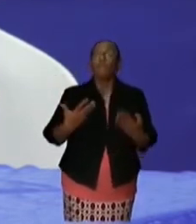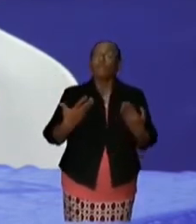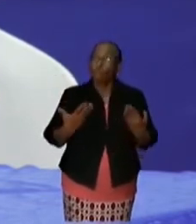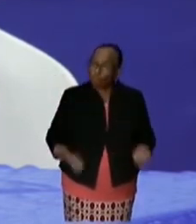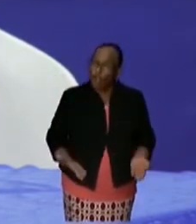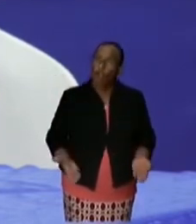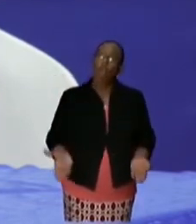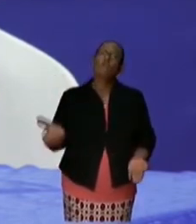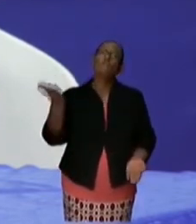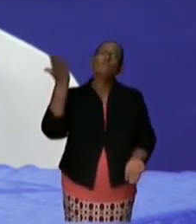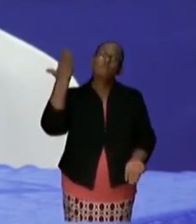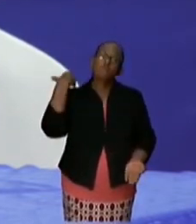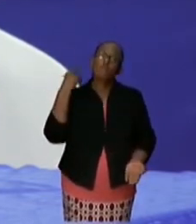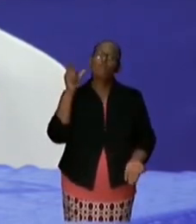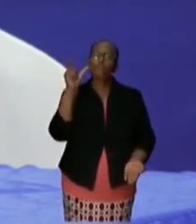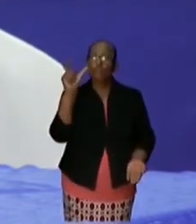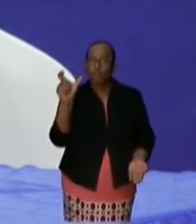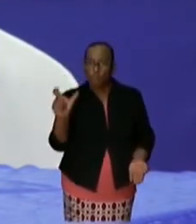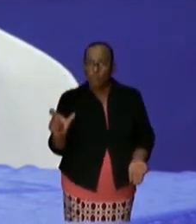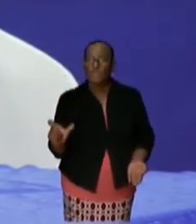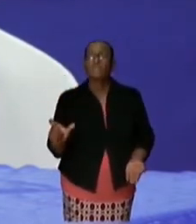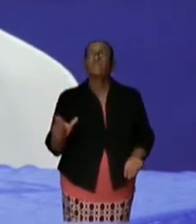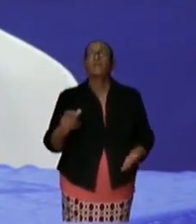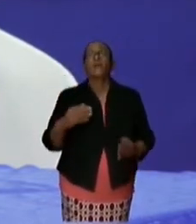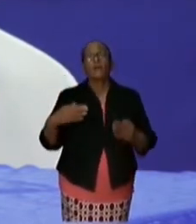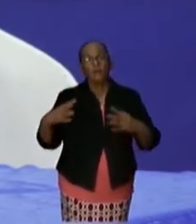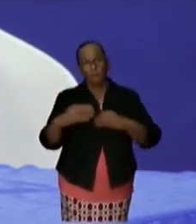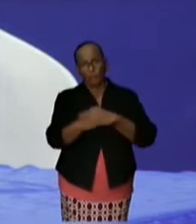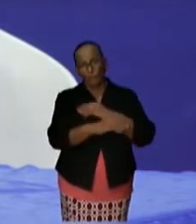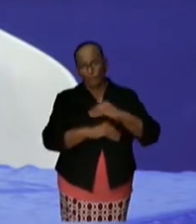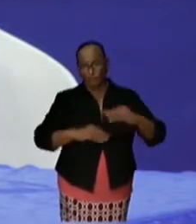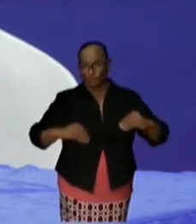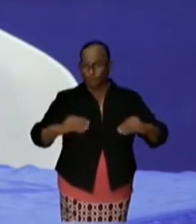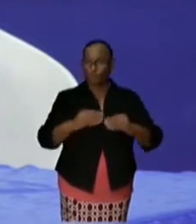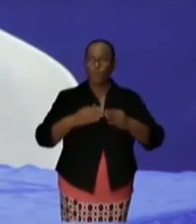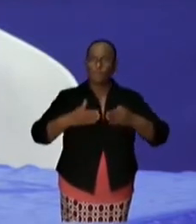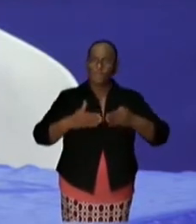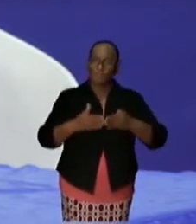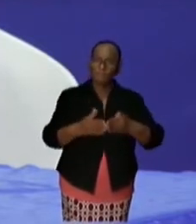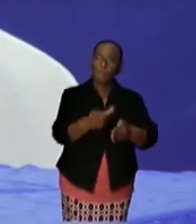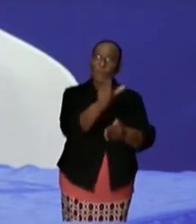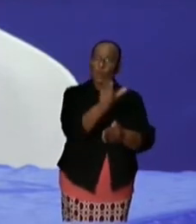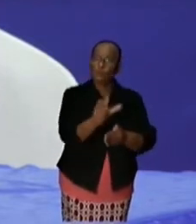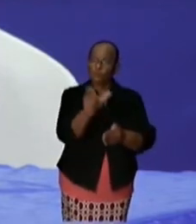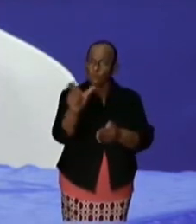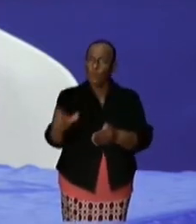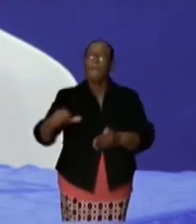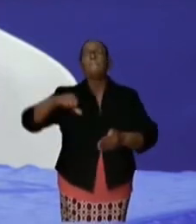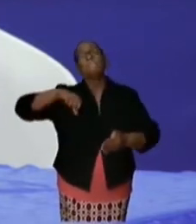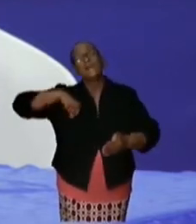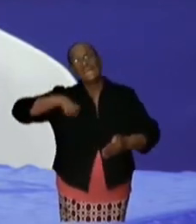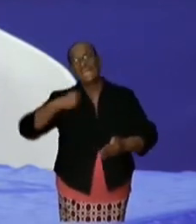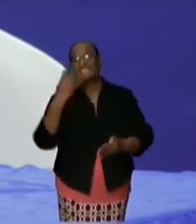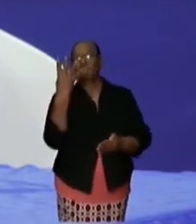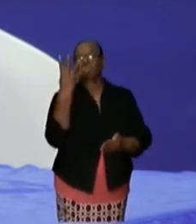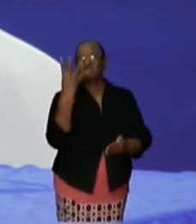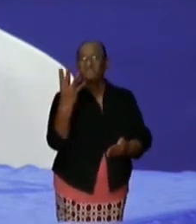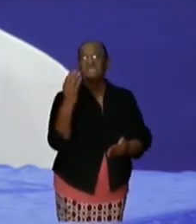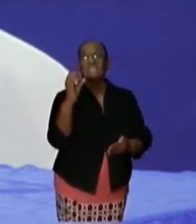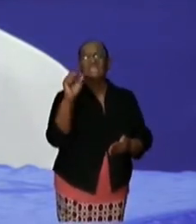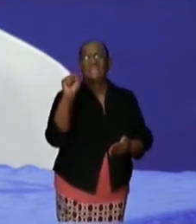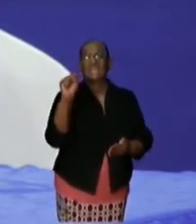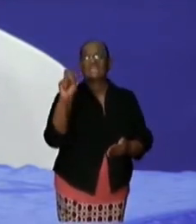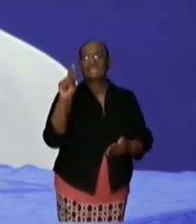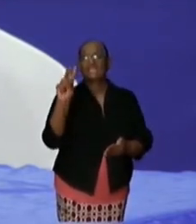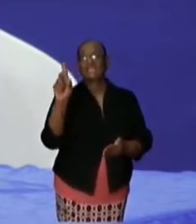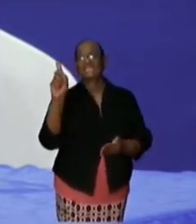of anderhalve week terug een handreiking gedaan naar de boothouders toe. Starten jullie met 4 SRD, zodat de druk op de